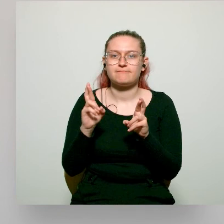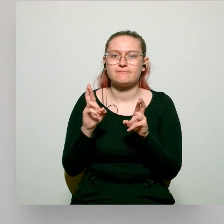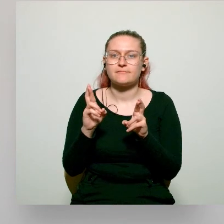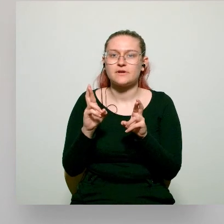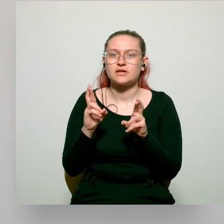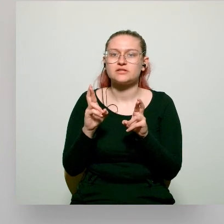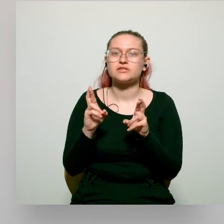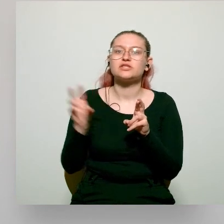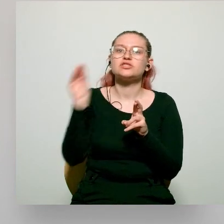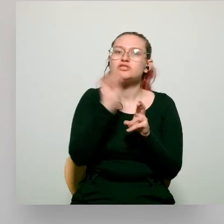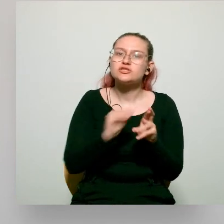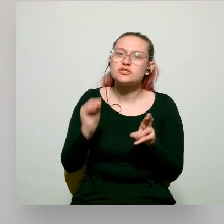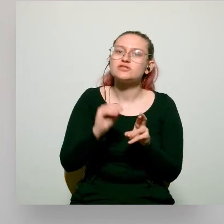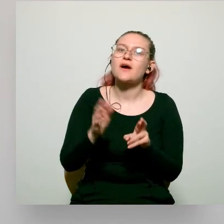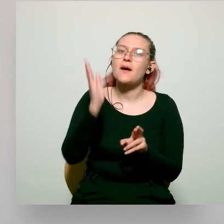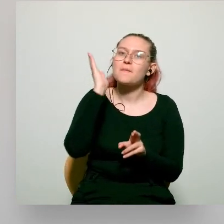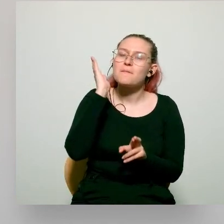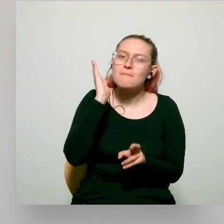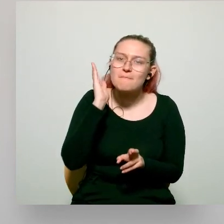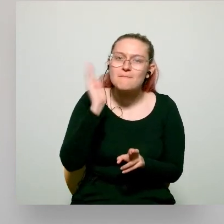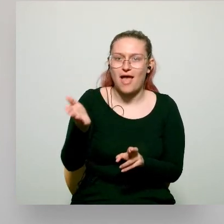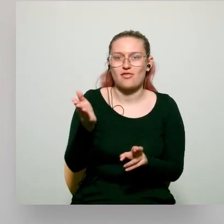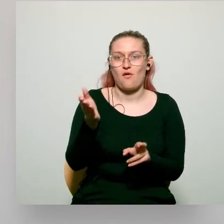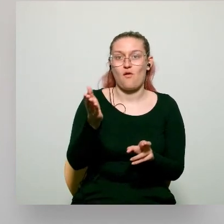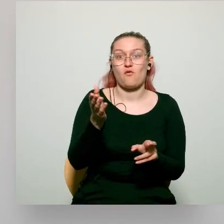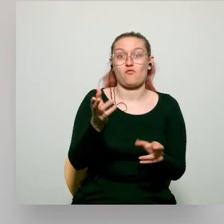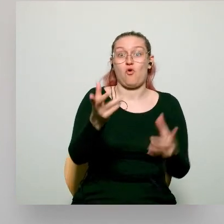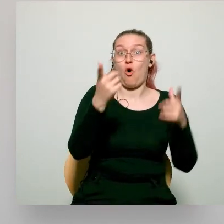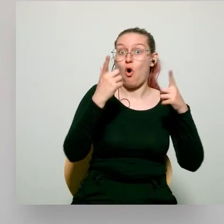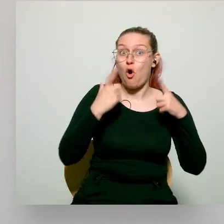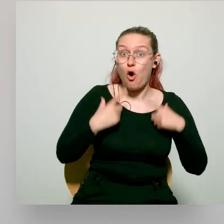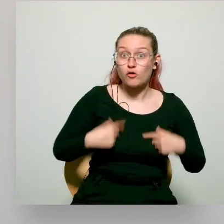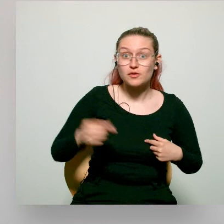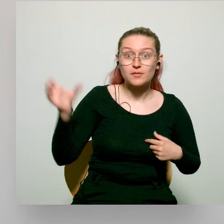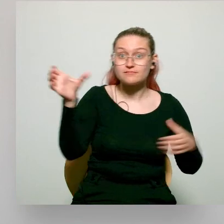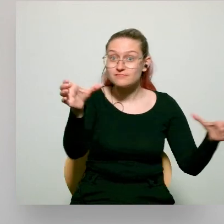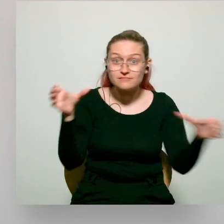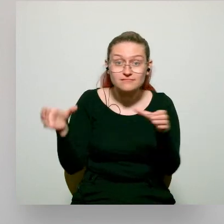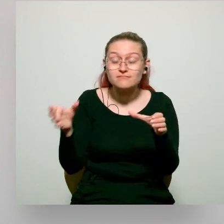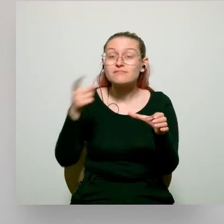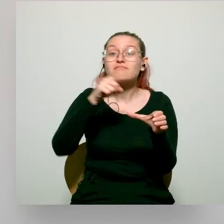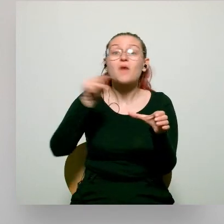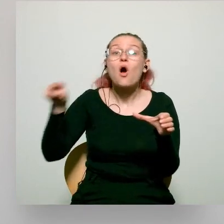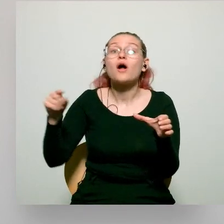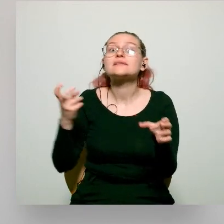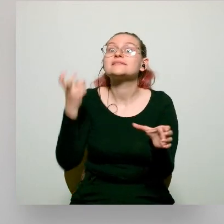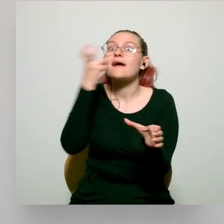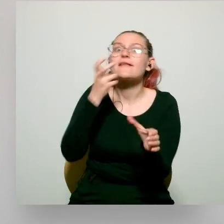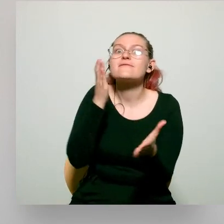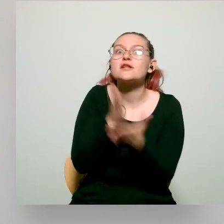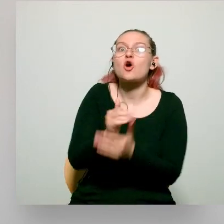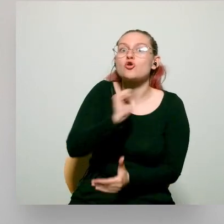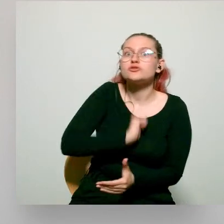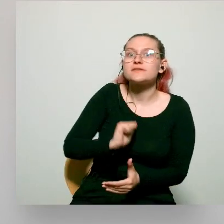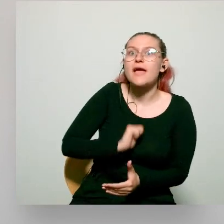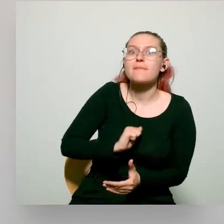będą zainteresowani nie tylko wzbogaceniem samych siebie i swojego otoczenia, ale również jakimś rozwojem. I wcześniej czy